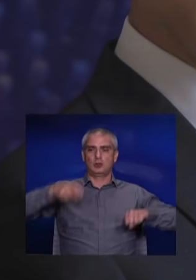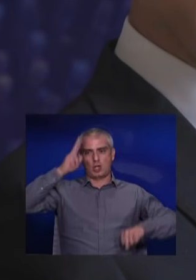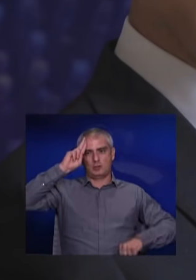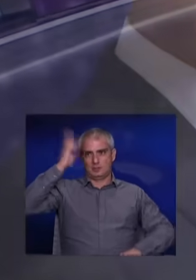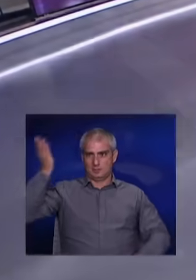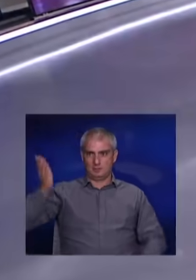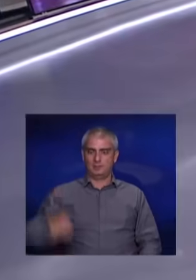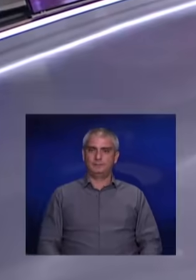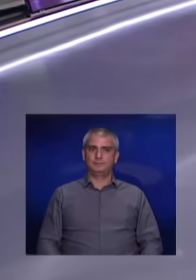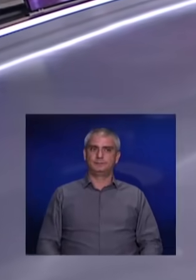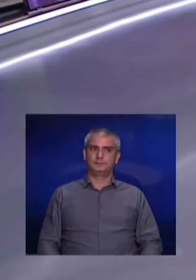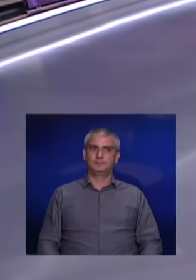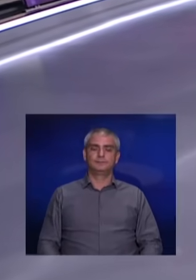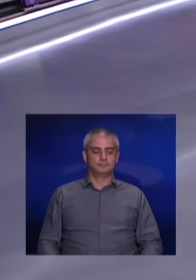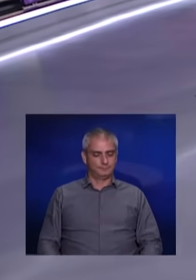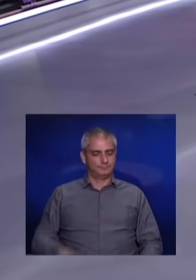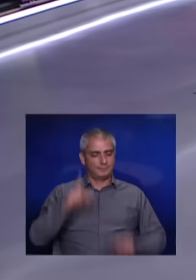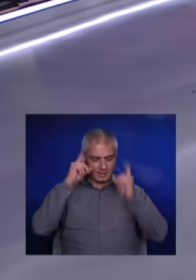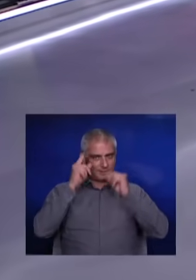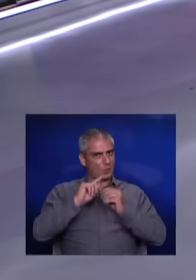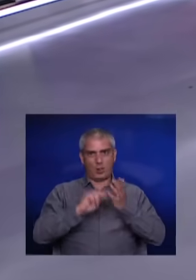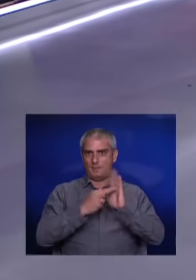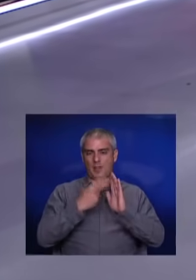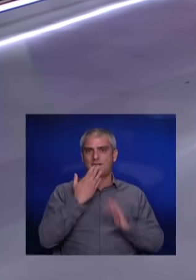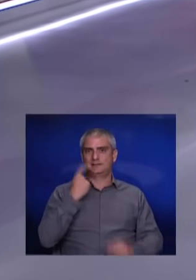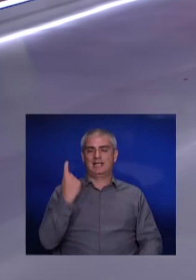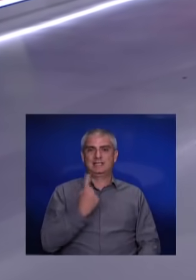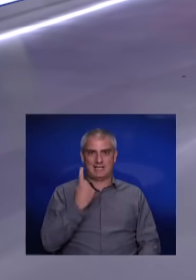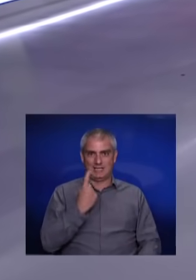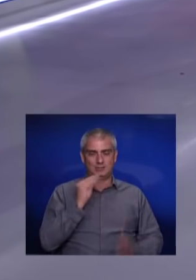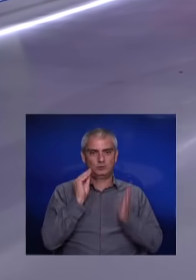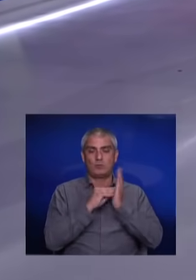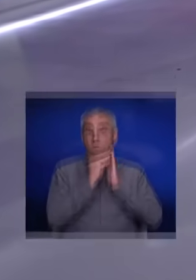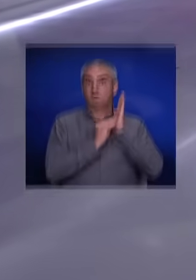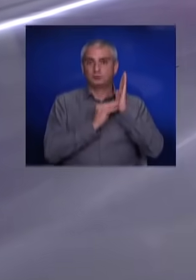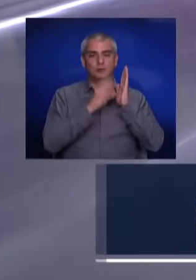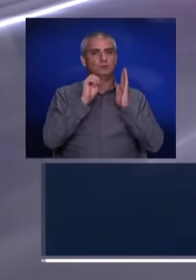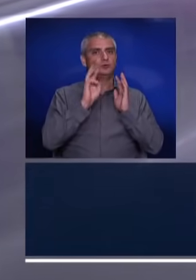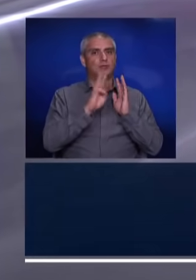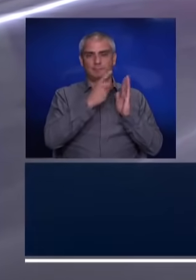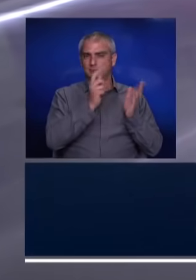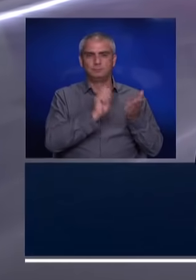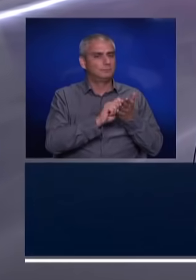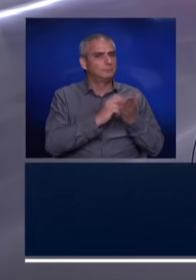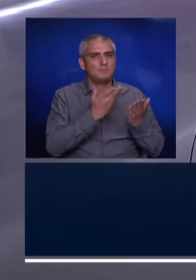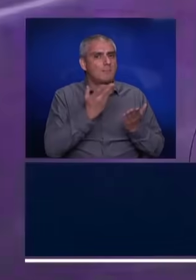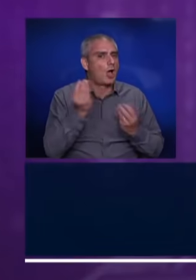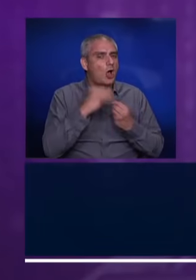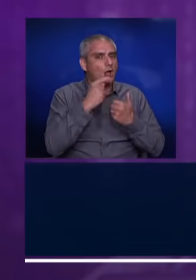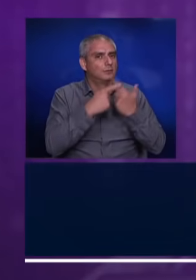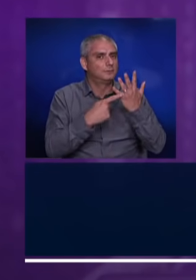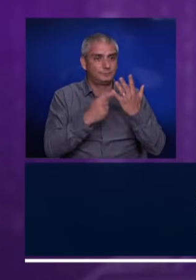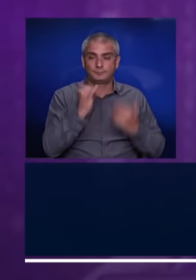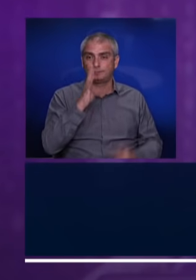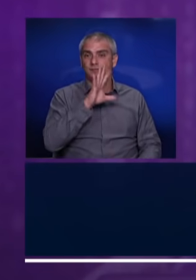לשלטון. וניר ברקת הוא לא הפוליטיקאי הישראלי היחיד שמופיע שם. משה שטיימץ, אנחנו איתך, מה אנחנו יודעים על היתר? כן,